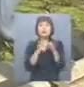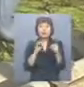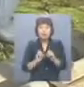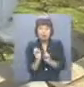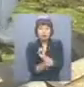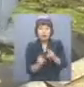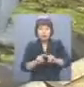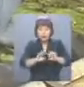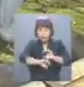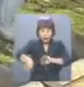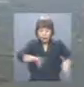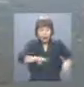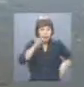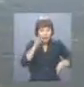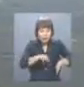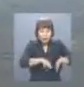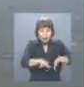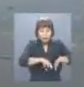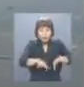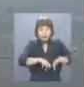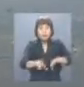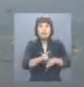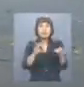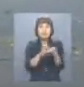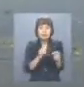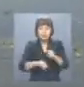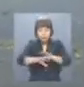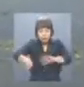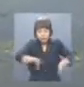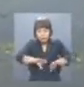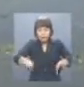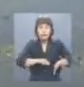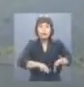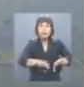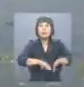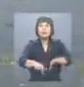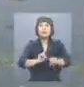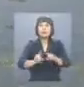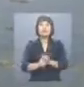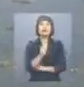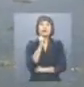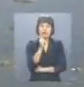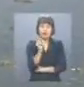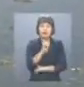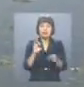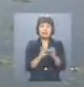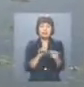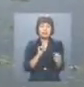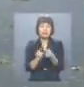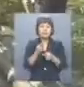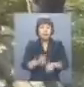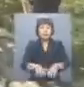ขวางทางน้ำหรืออุดตันเครื่องผลักดันน้ำซึ่งจะช่วยให้การระบายออกและไม่ท่วมชุมช